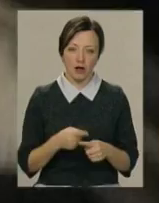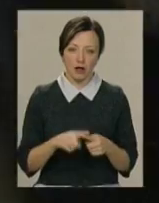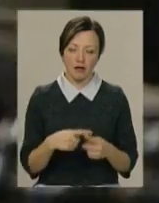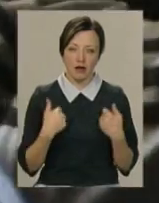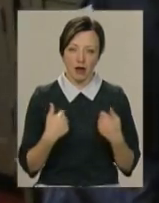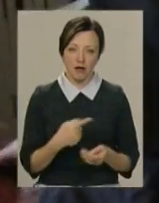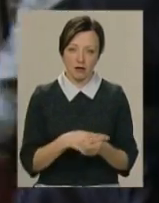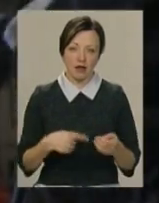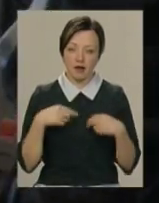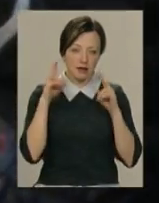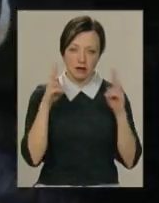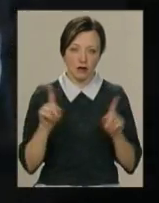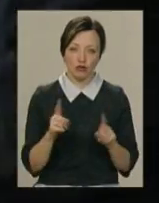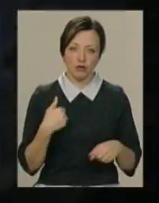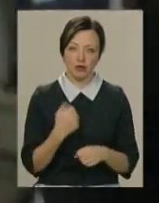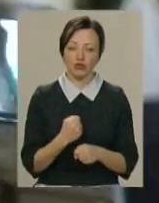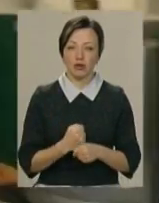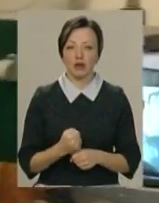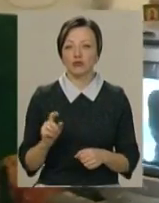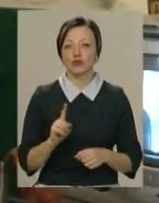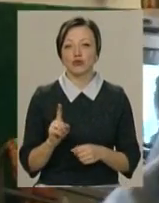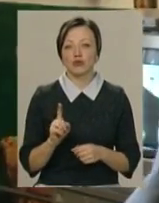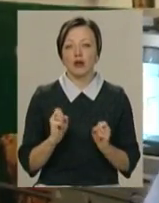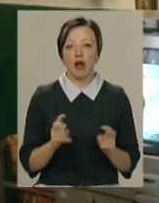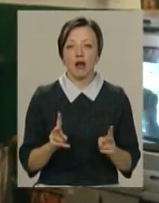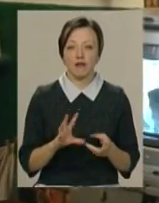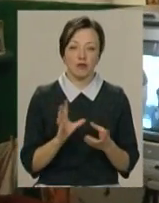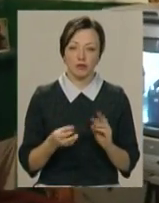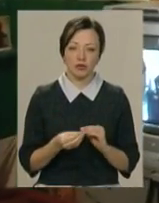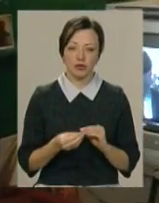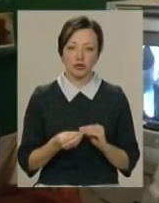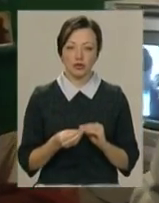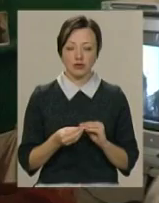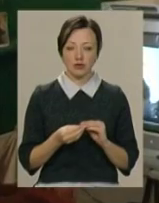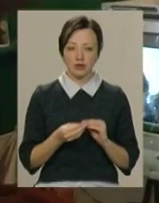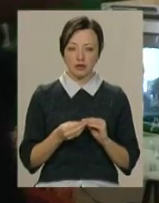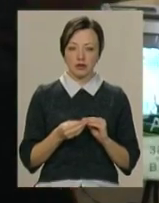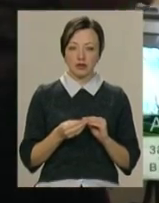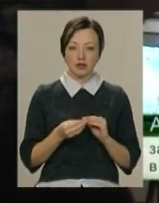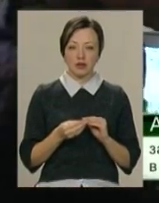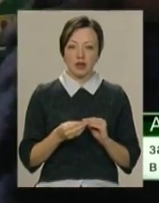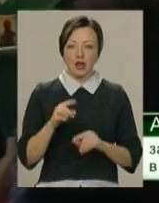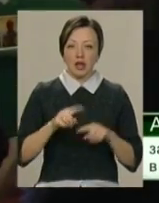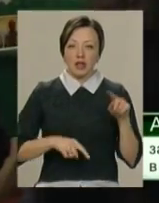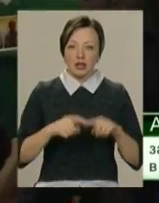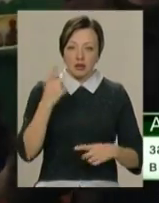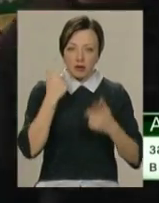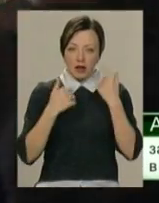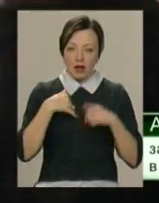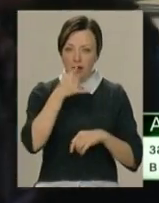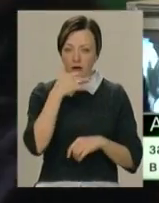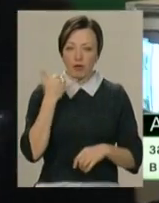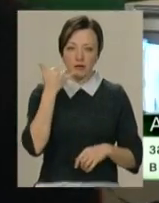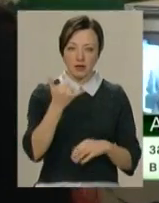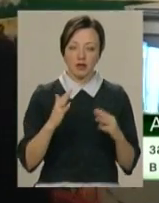Я вскривався. Я вже не знаю, що мені ще робити, що як мені взагалі, я вже не знаю. Мені вже рідні плачуть, я не можу ні